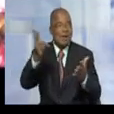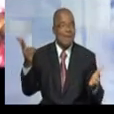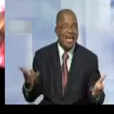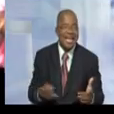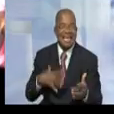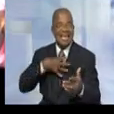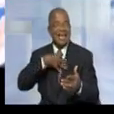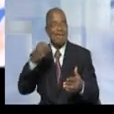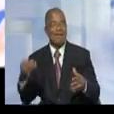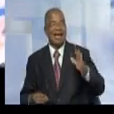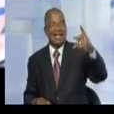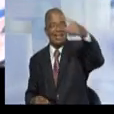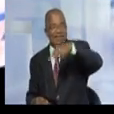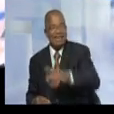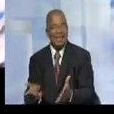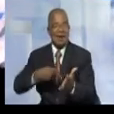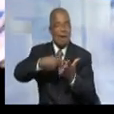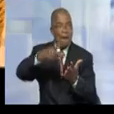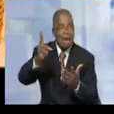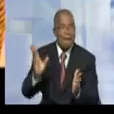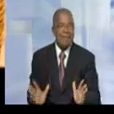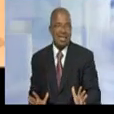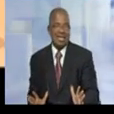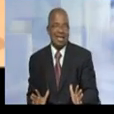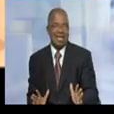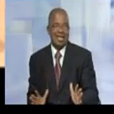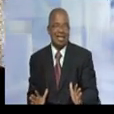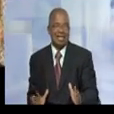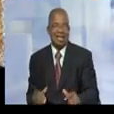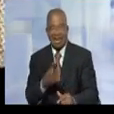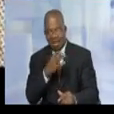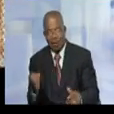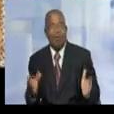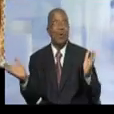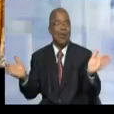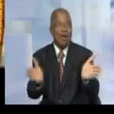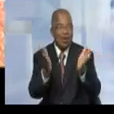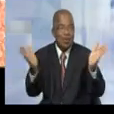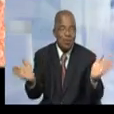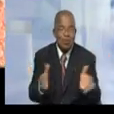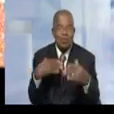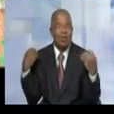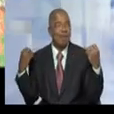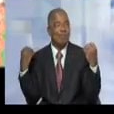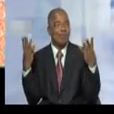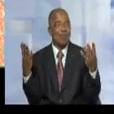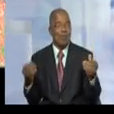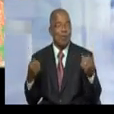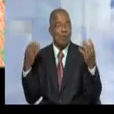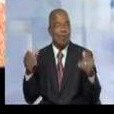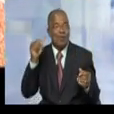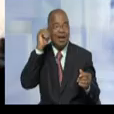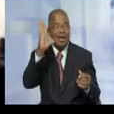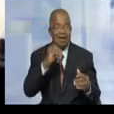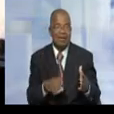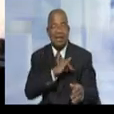appuis extérieurs et des formations aux métiers de l'agriculture et de l'élevage. Katiola dispose déjà d'une